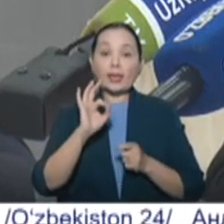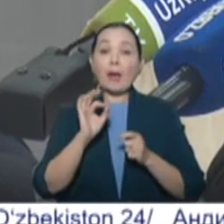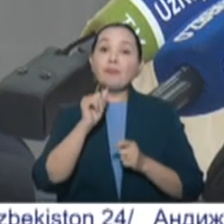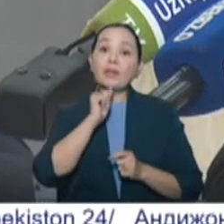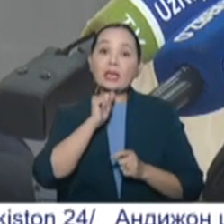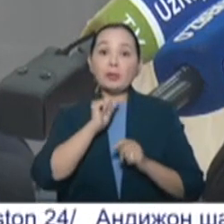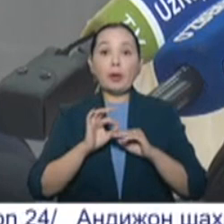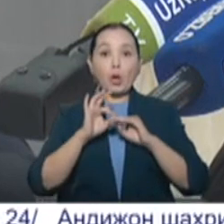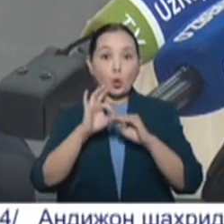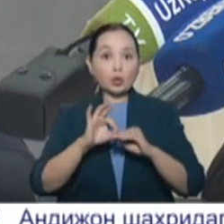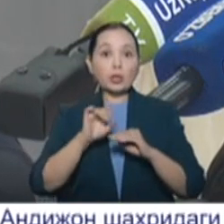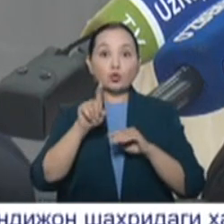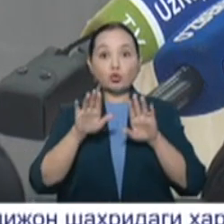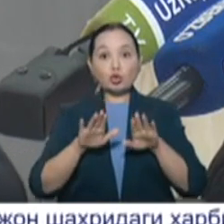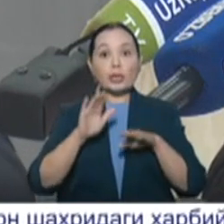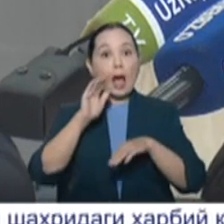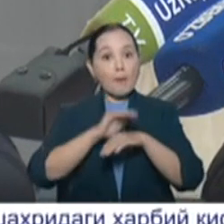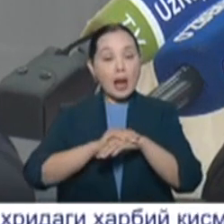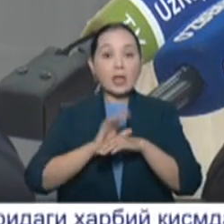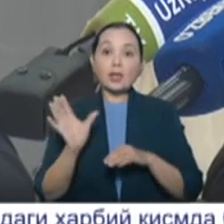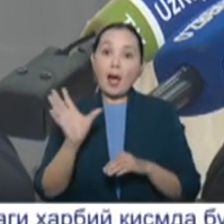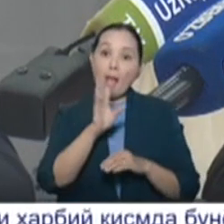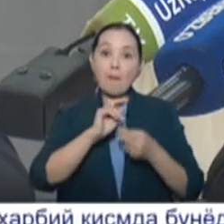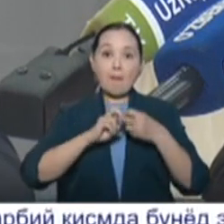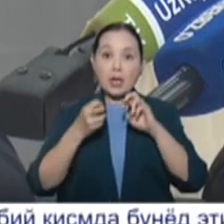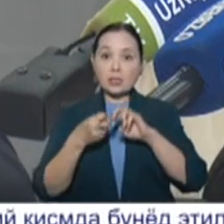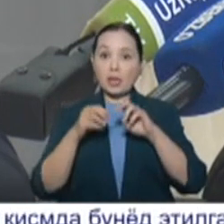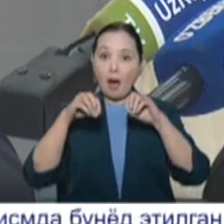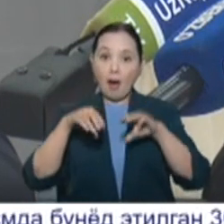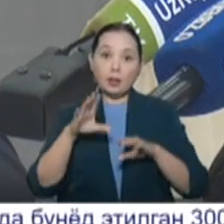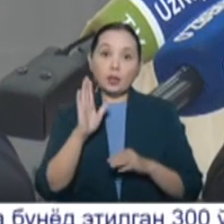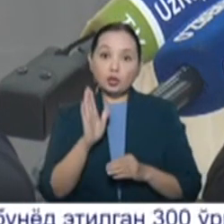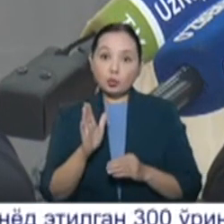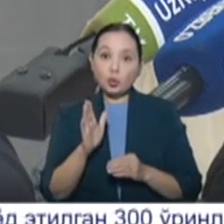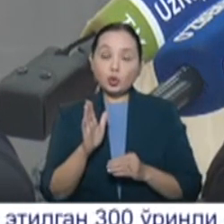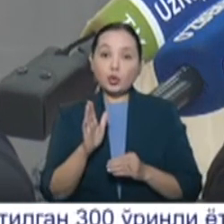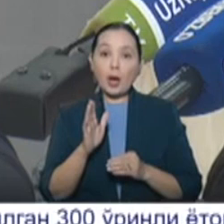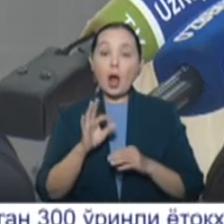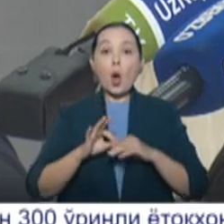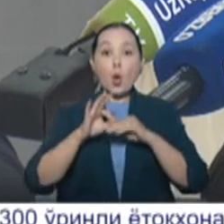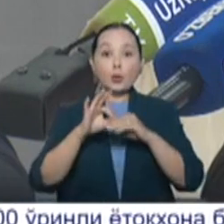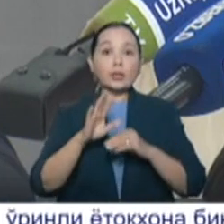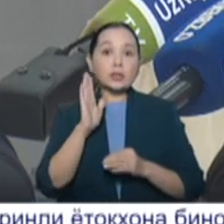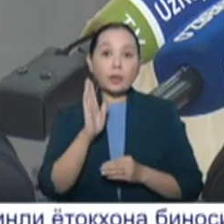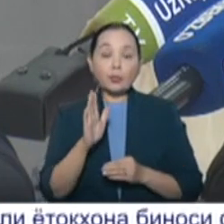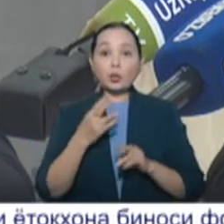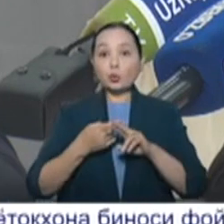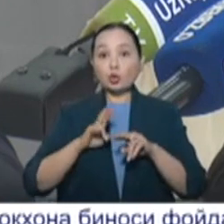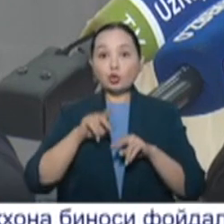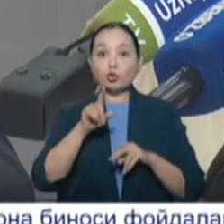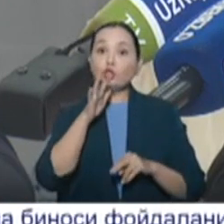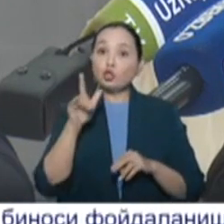eksperimentni o'tkazib, o'sha yerda amaliyotdagi hamma masalalarni hal qilish bo'yicha o'tkazib turib, shuni